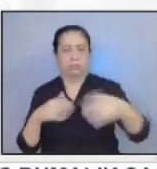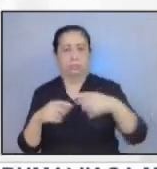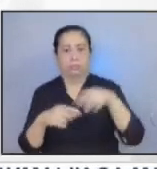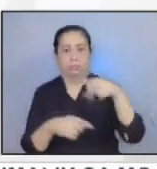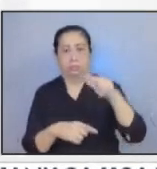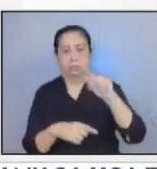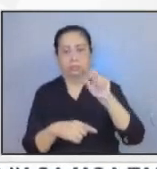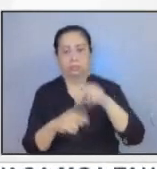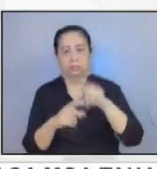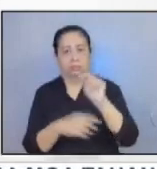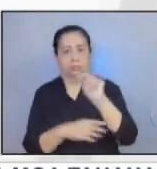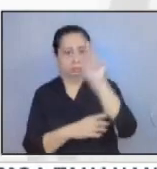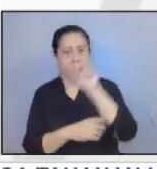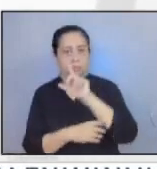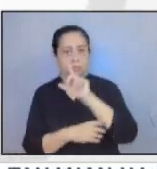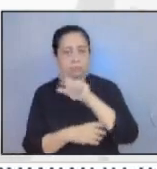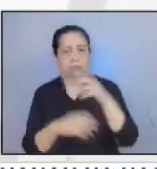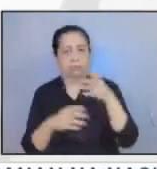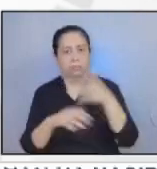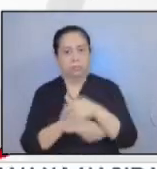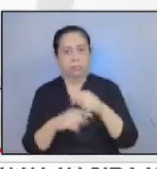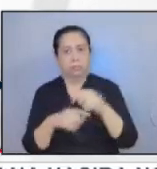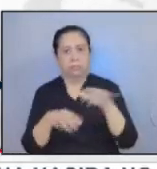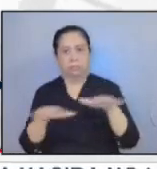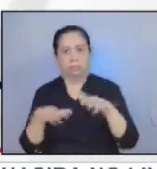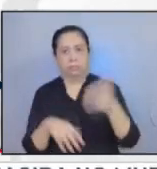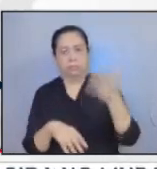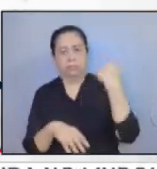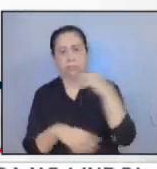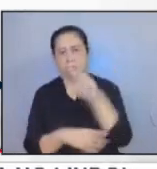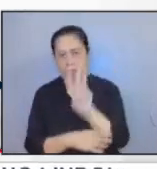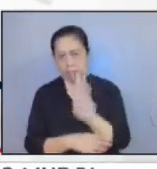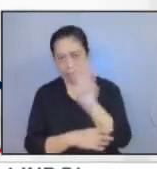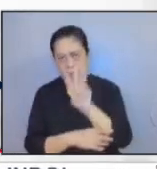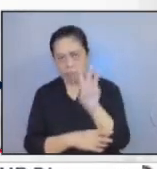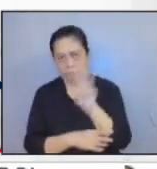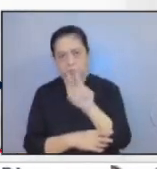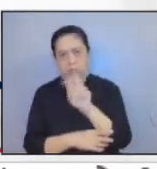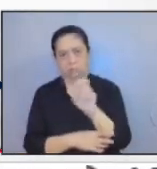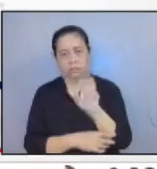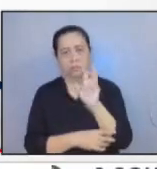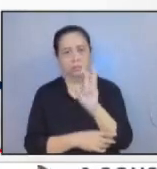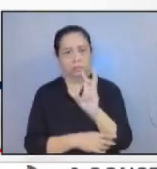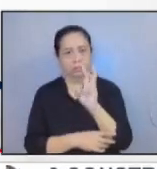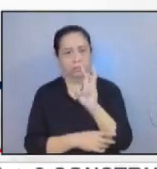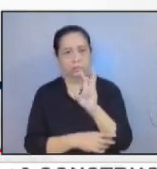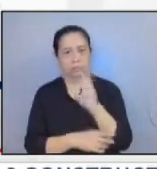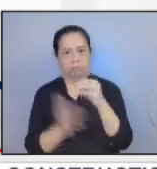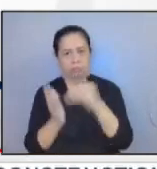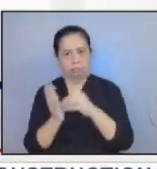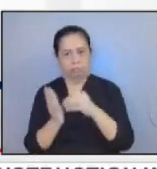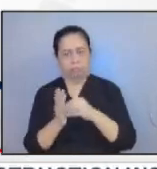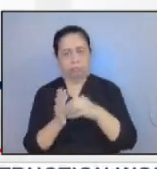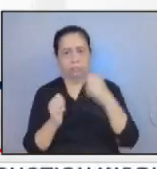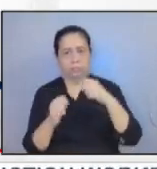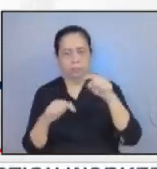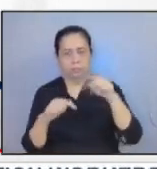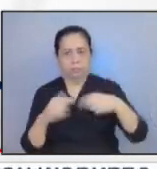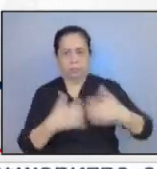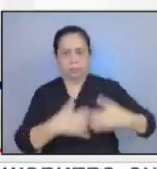Hilagang Luzon matapos ang lindol nitong Miyerkules. 260 dito ay plotted ng device ng FIVOX